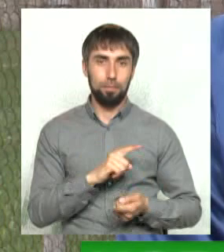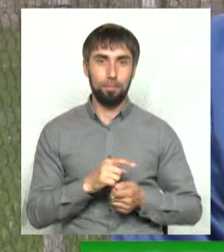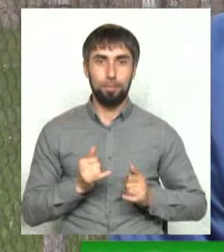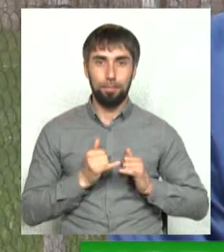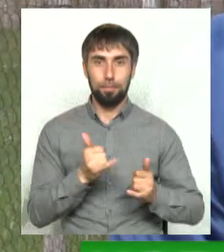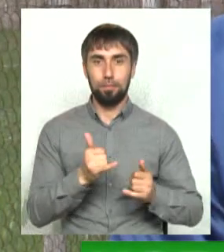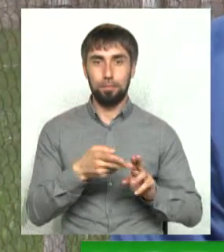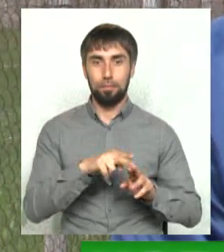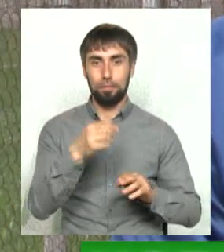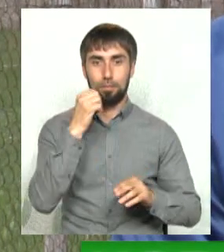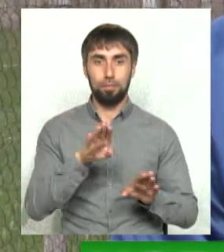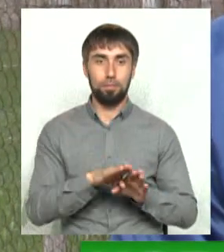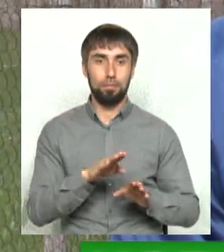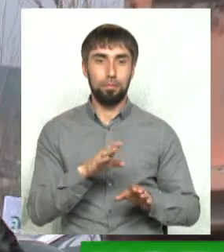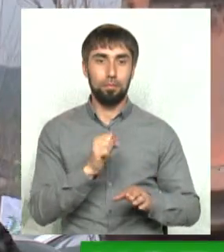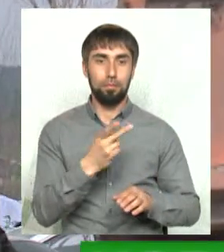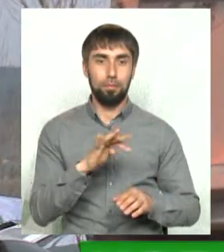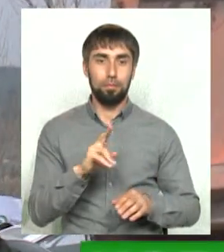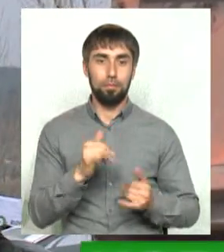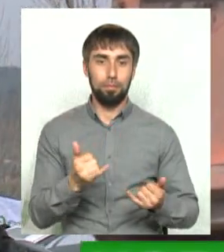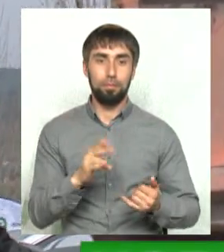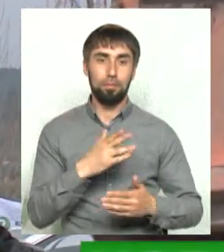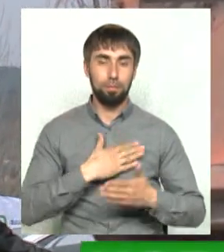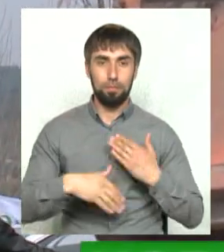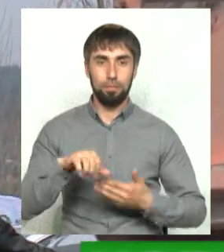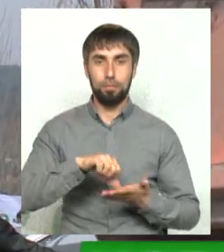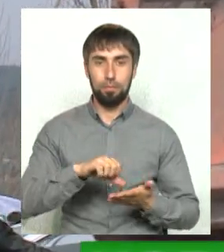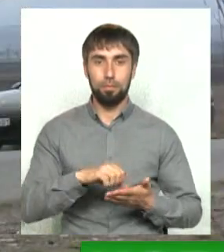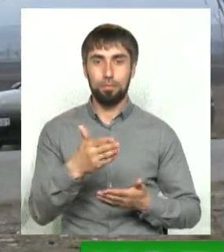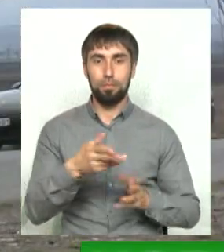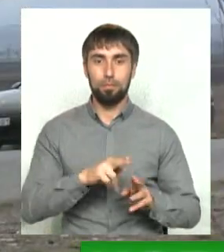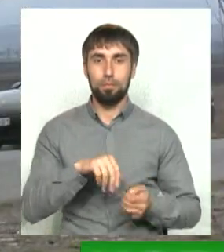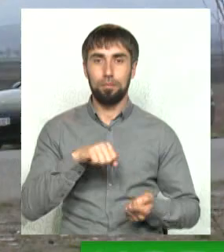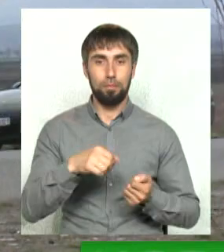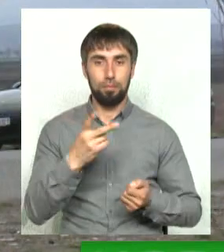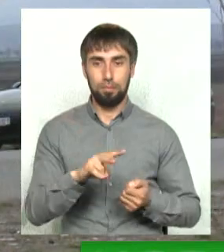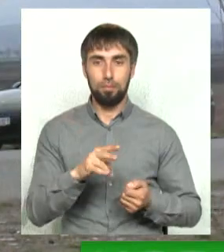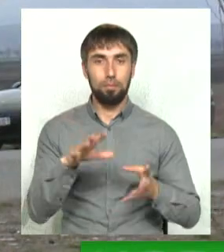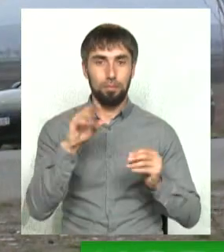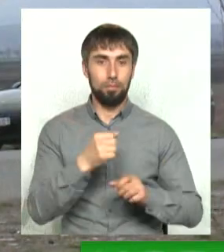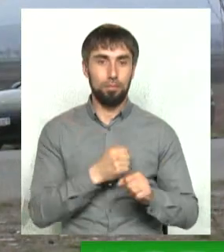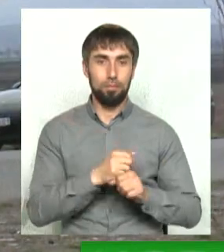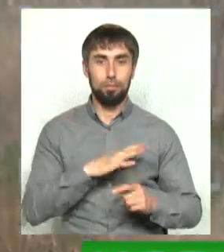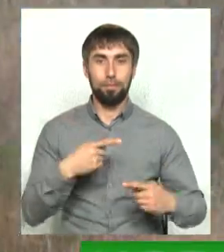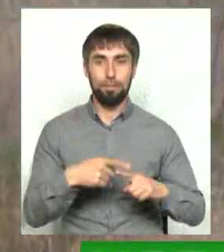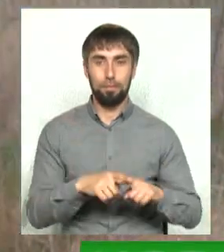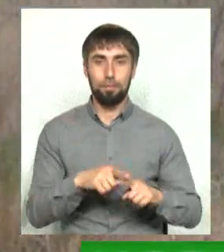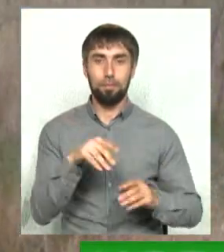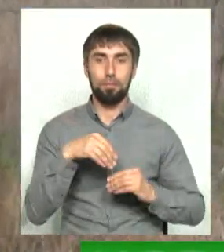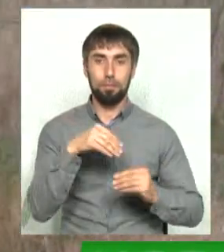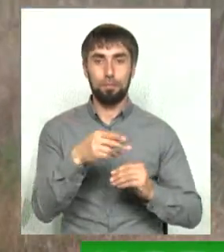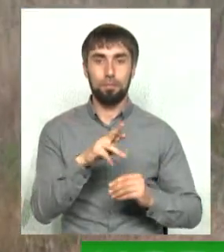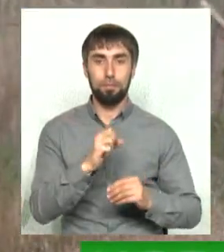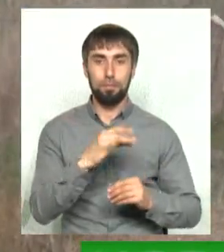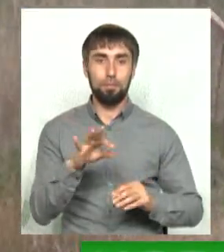числе и вот таким акциям, как сегодня. К радости участников акции рыть ямы никому не пришлось. Все сделала техника. Саженцы для